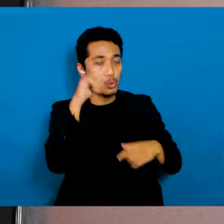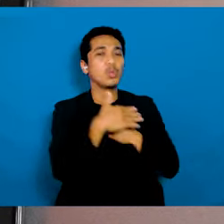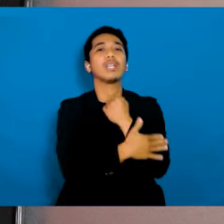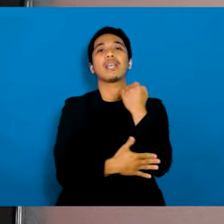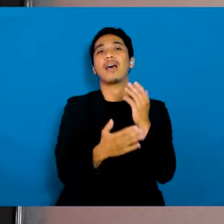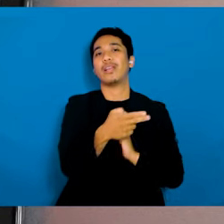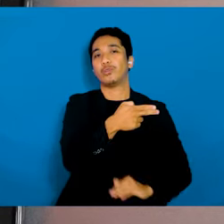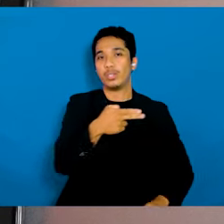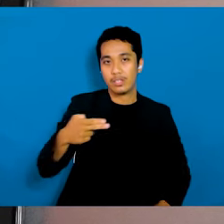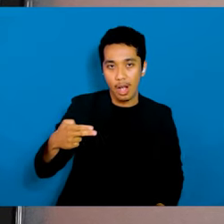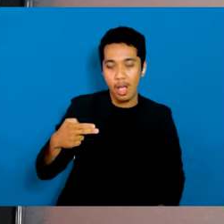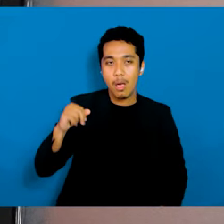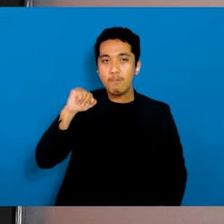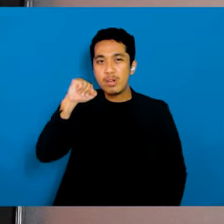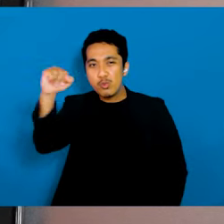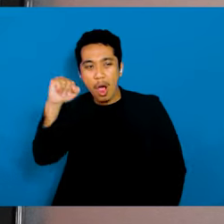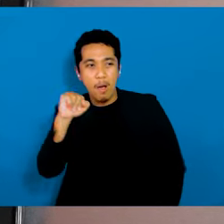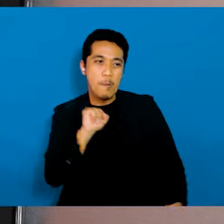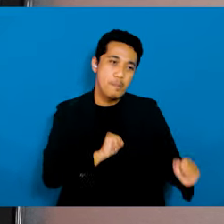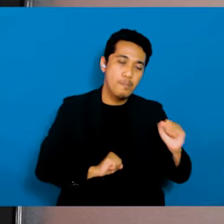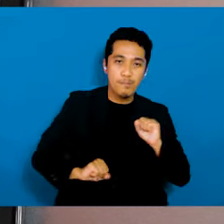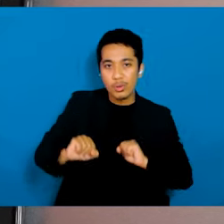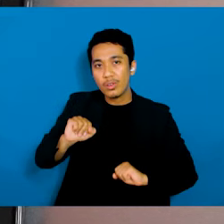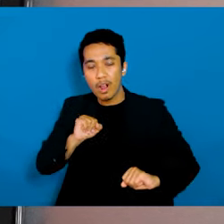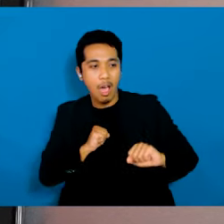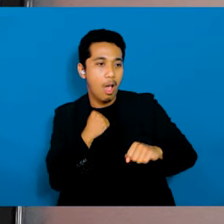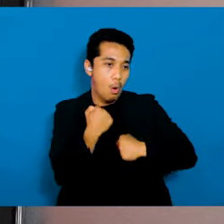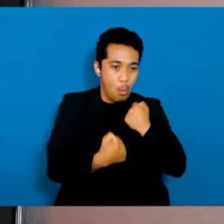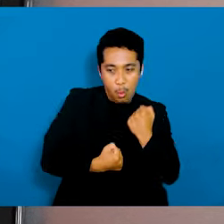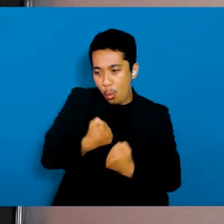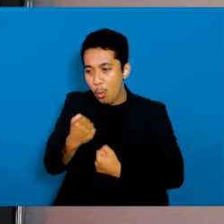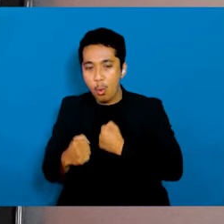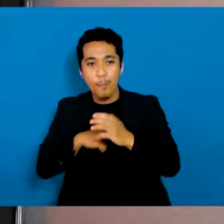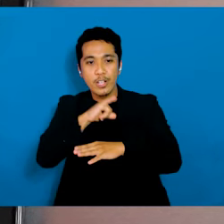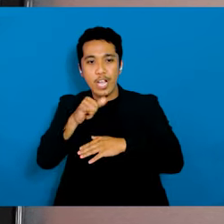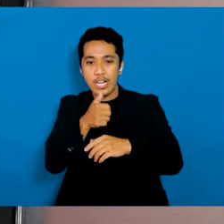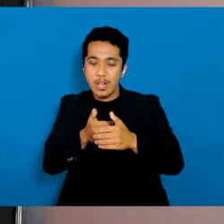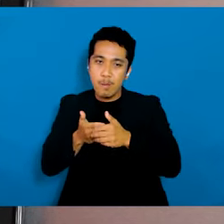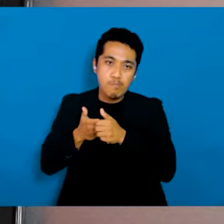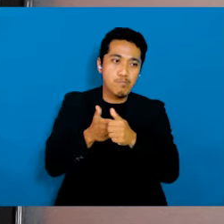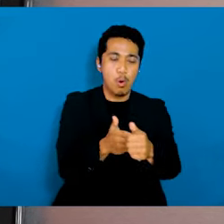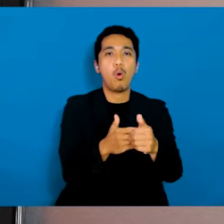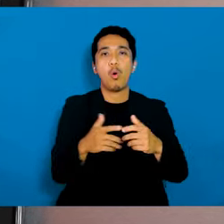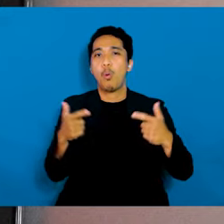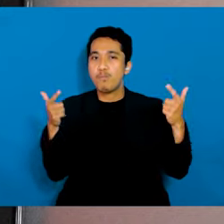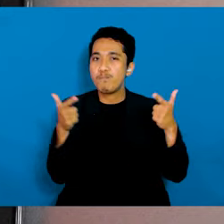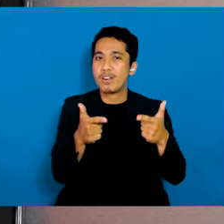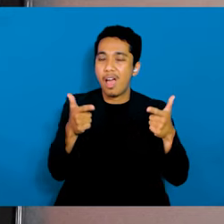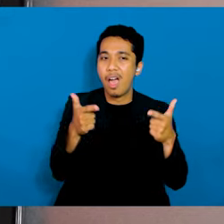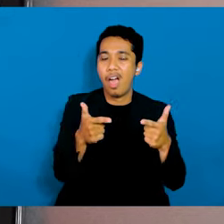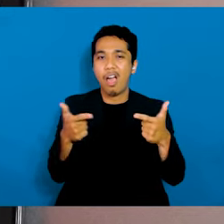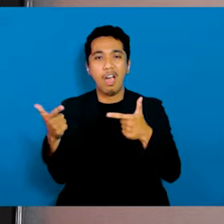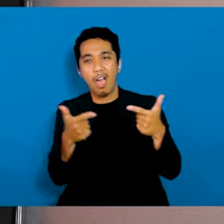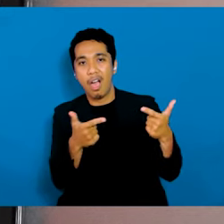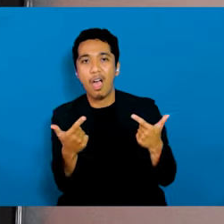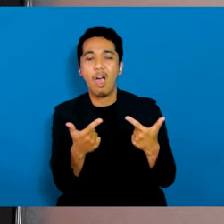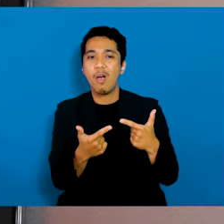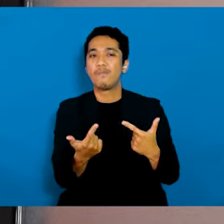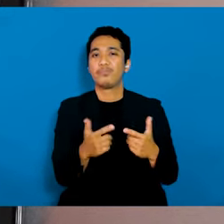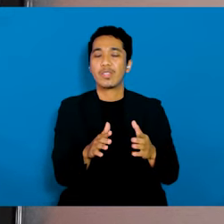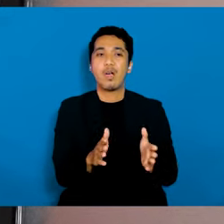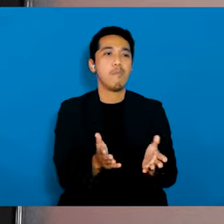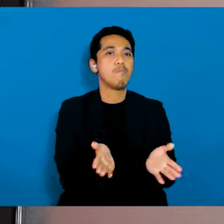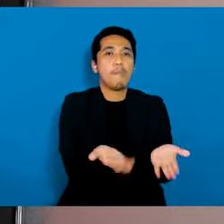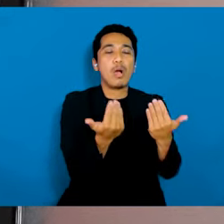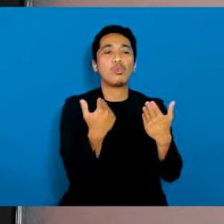perempuan tapi juga untuk negaranya. Mereka berjuang bergerak untuk apa namanya bahkan jadi panglima perang ya. Panglima